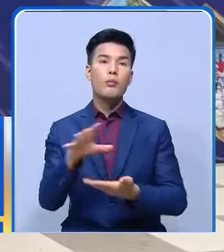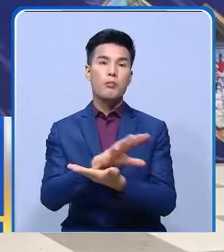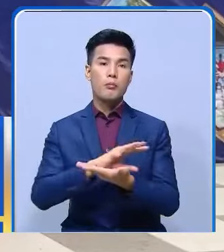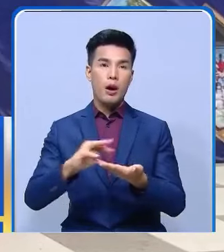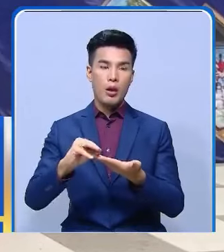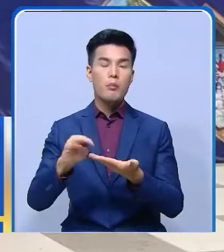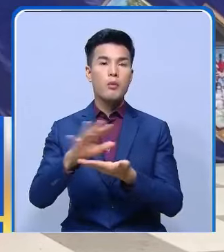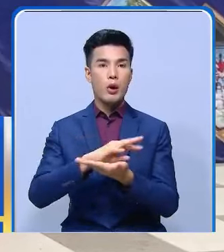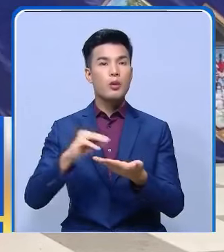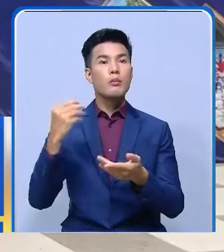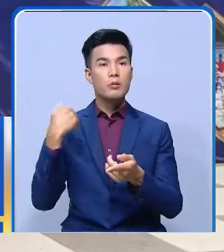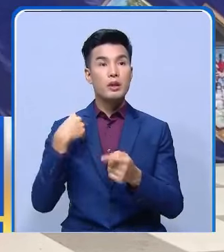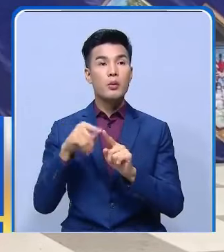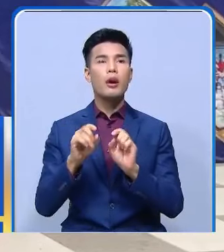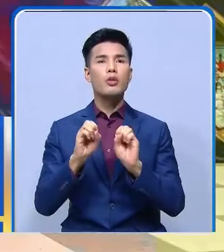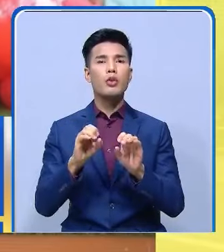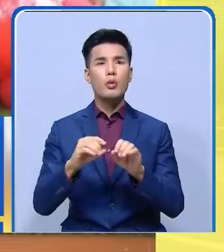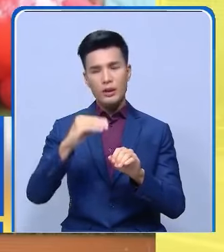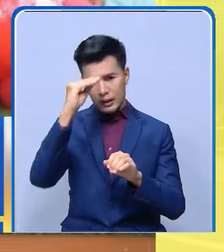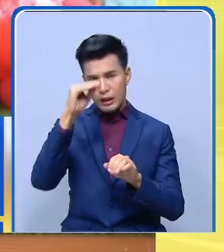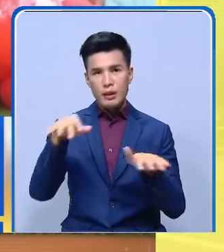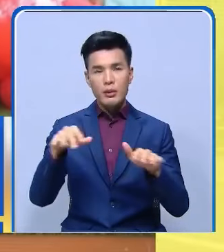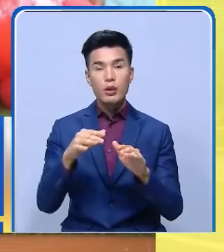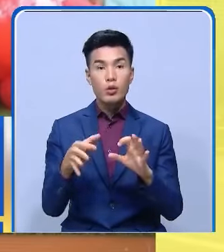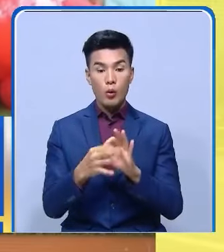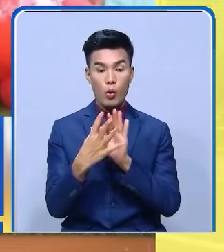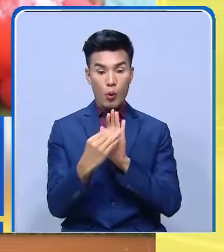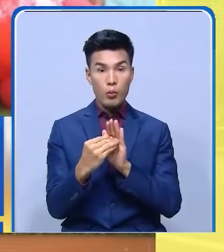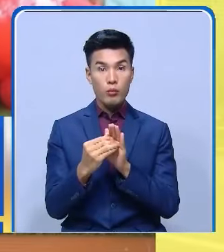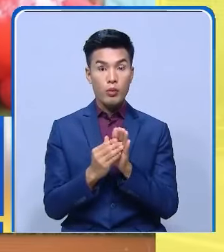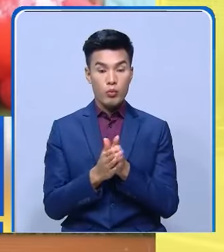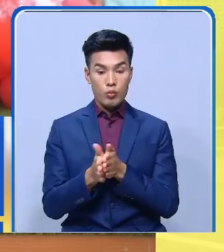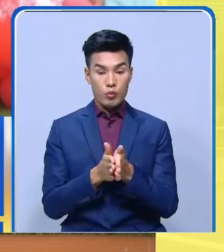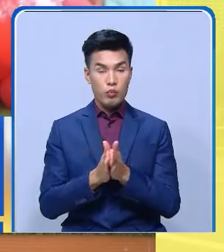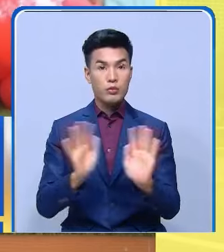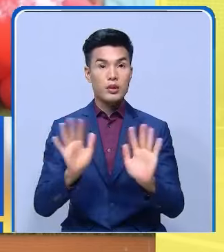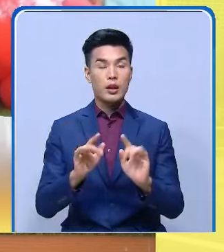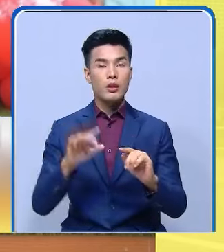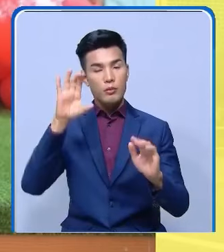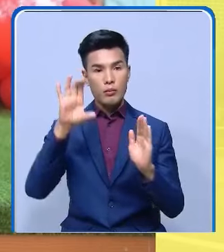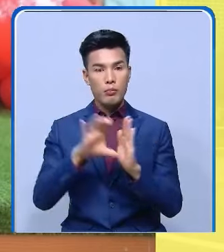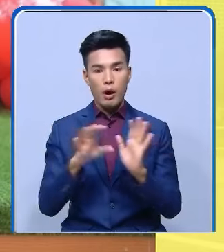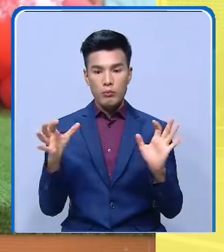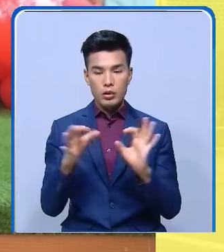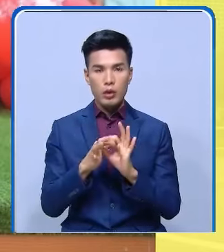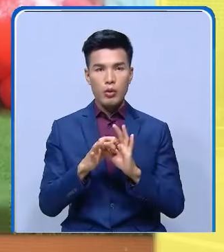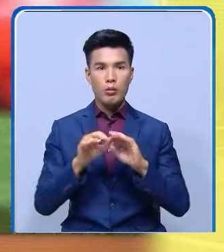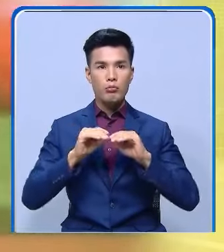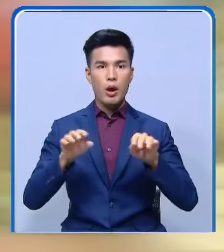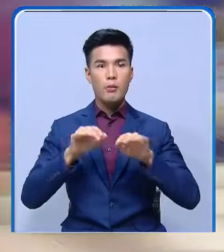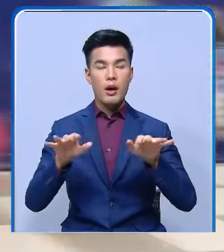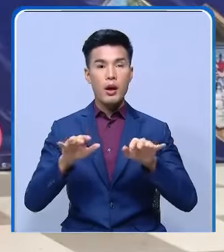งๆค่ะแต่เป็นการนั่งเรียนไม่มีส่วนเกี่ยวข้องกับการอบรมมีการถูกนำภาพไปโยงจนกลายเป็นประเด็นค่ะส่วนเรื่